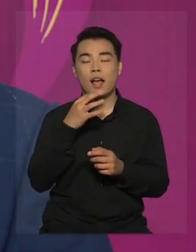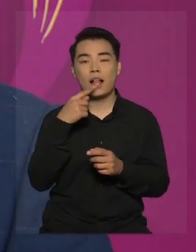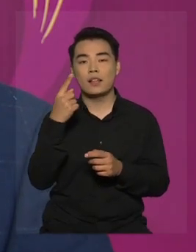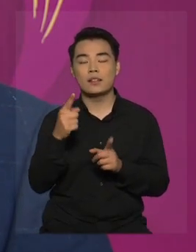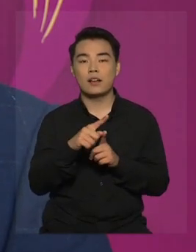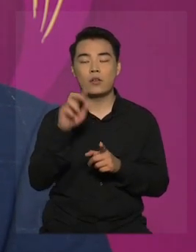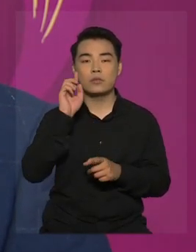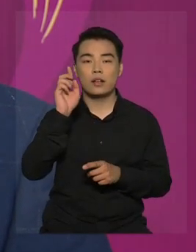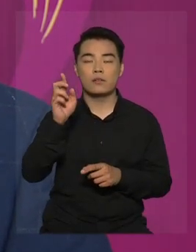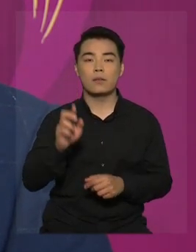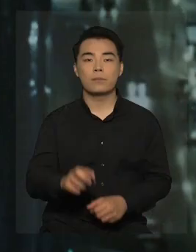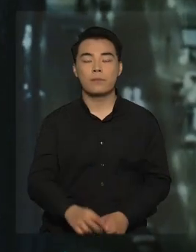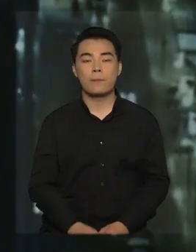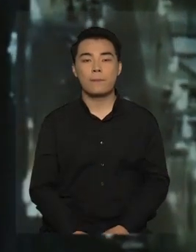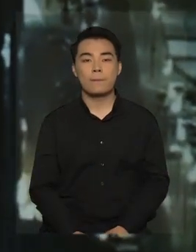страны.